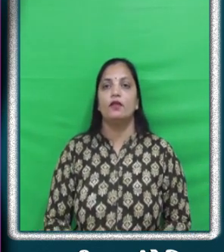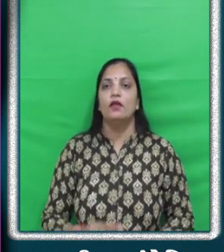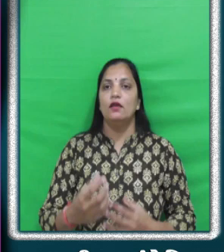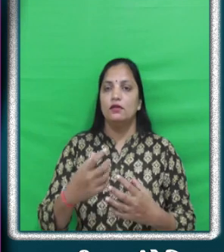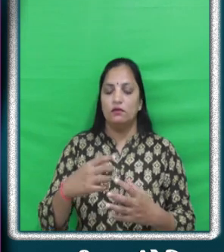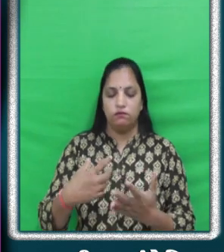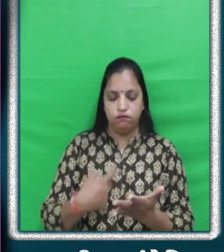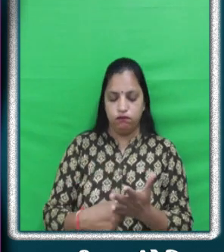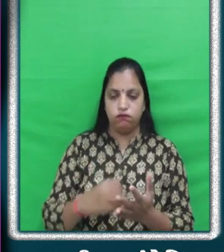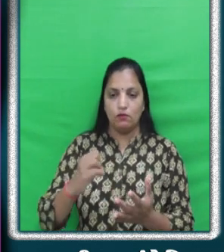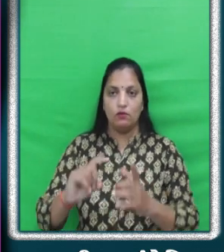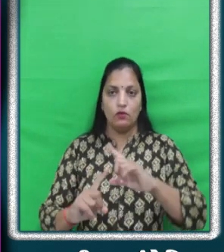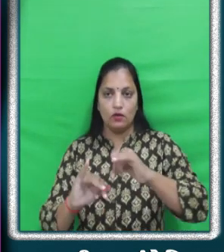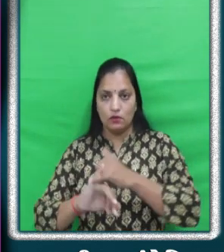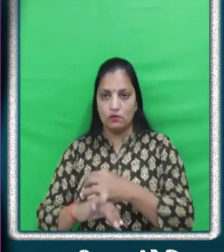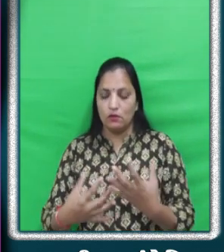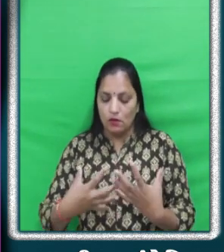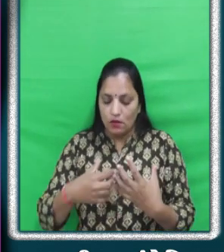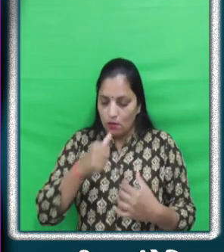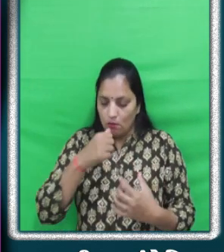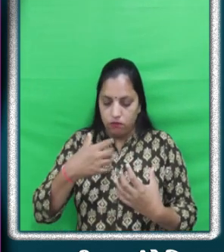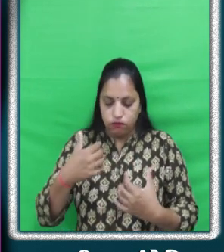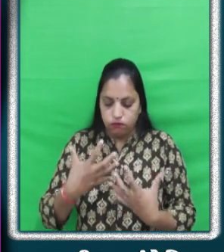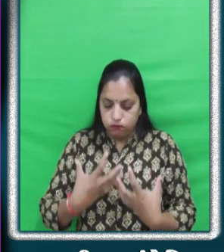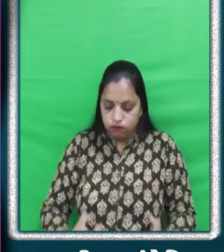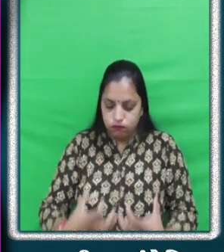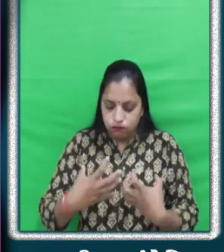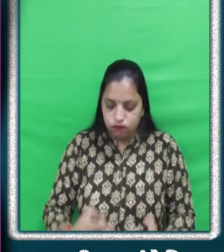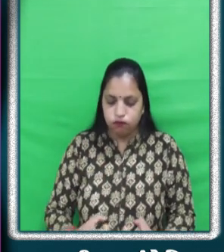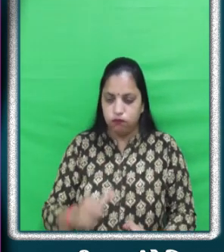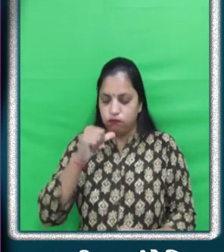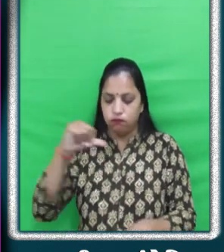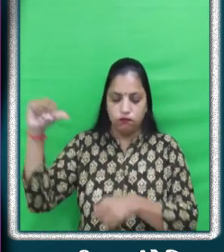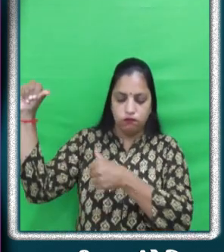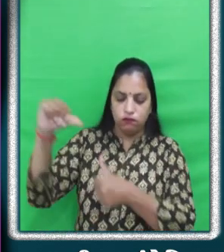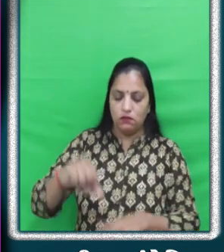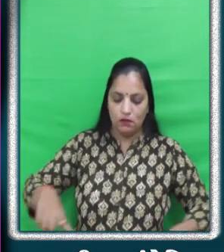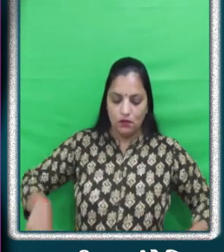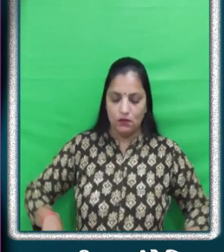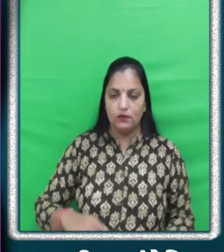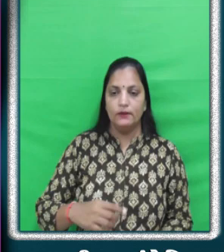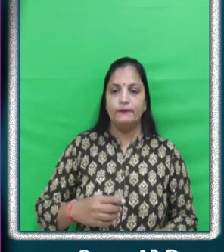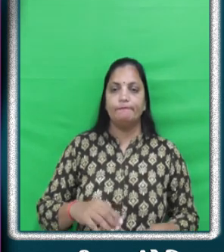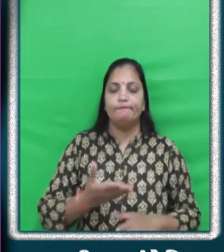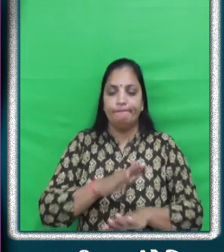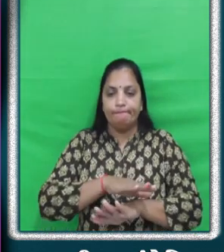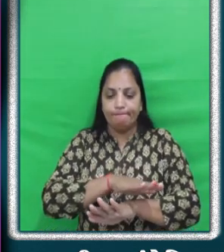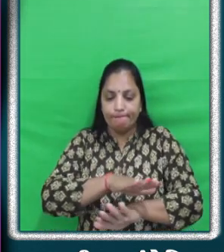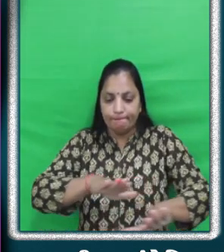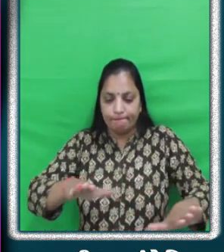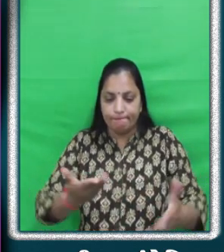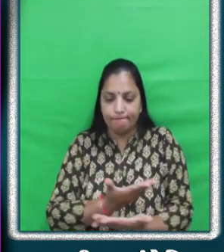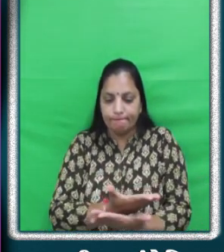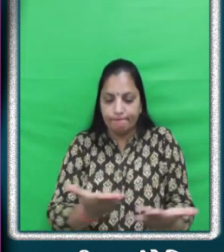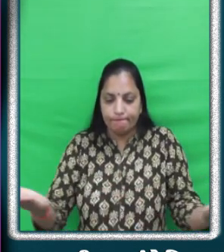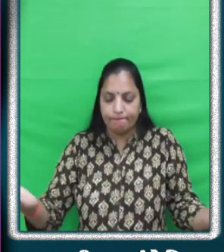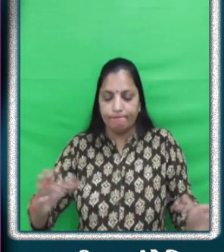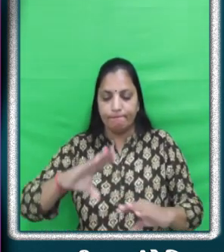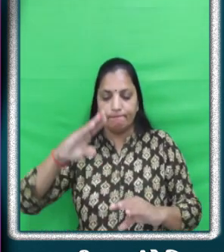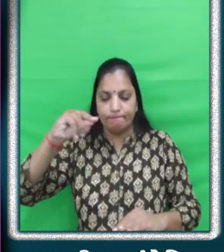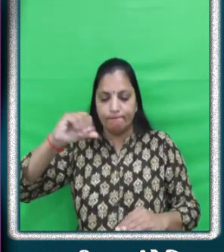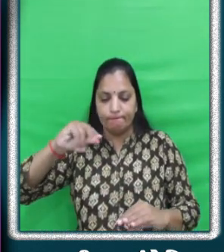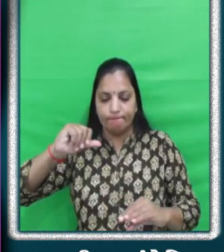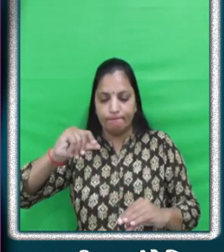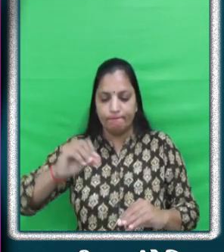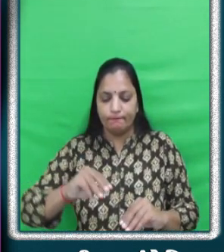દ્વારા પાણી લે છે તે પણ વનસ્પતિની અંદર દરેક જગ્યાએ વહન થવું જરૂરી છે. વિદ્યાર્થી મિત્રો અહીં તમે આકૃતિની અંદર